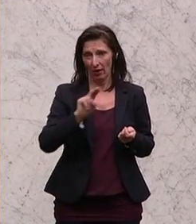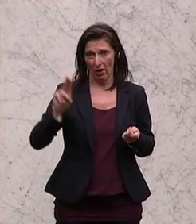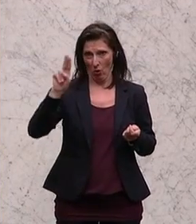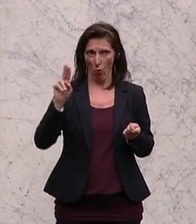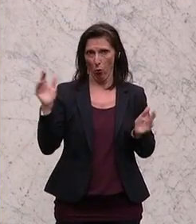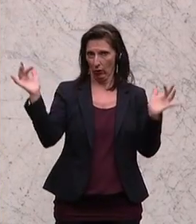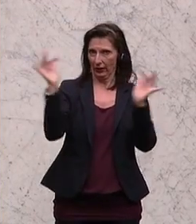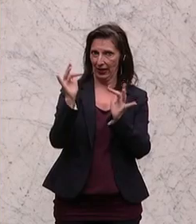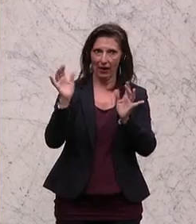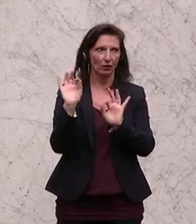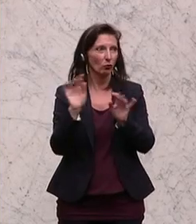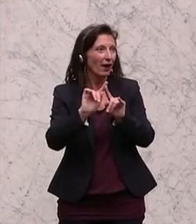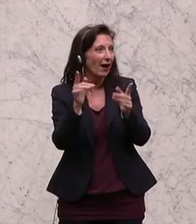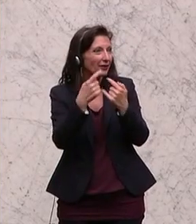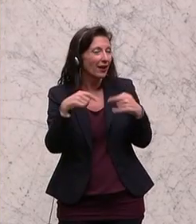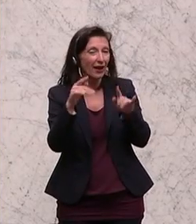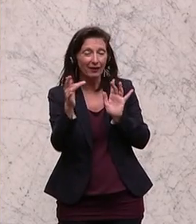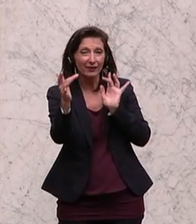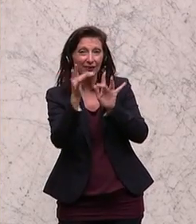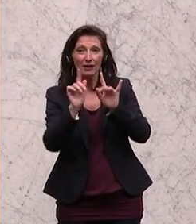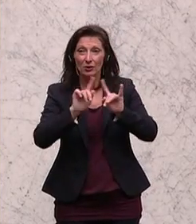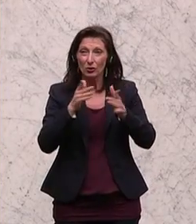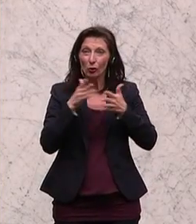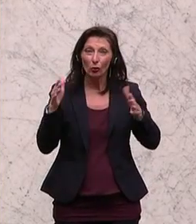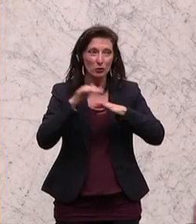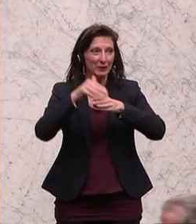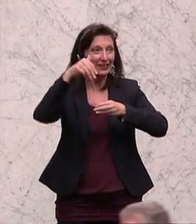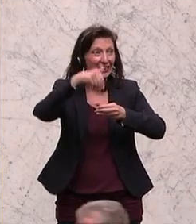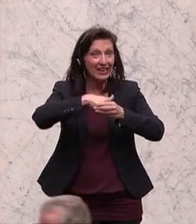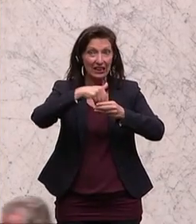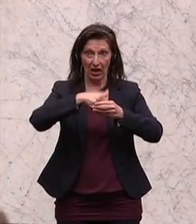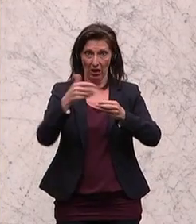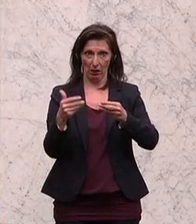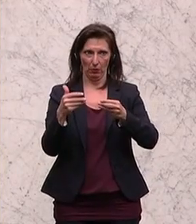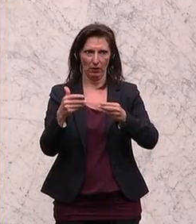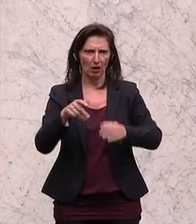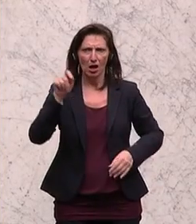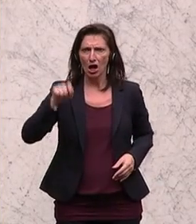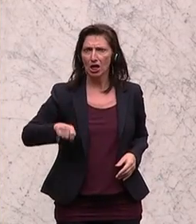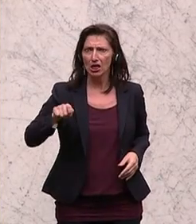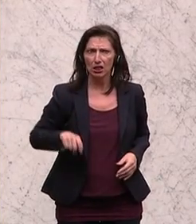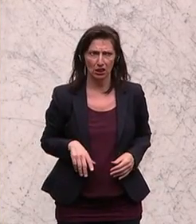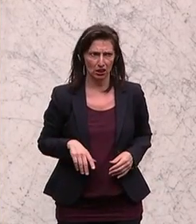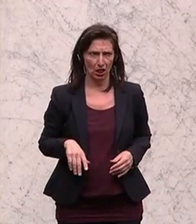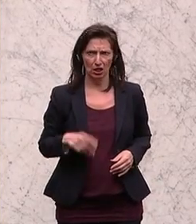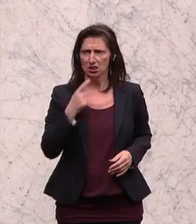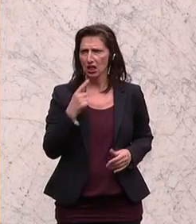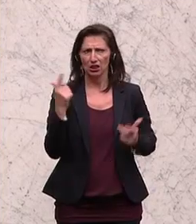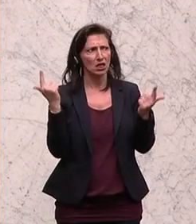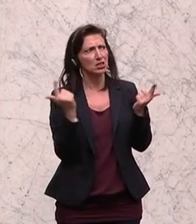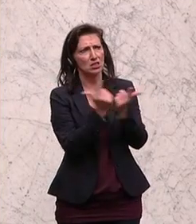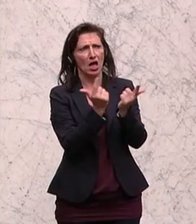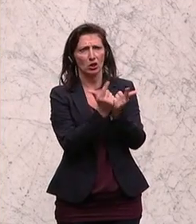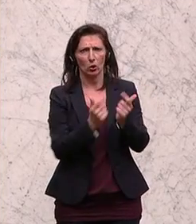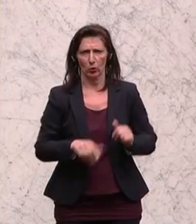gegen die EU und andere Länder, sondern auch innerhalb Großbritanniens selbst, wenn Richter von Zeitungen und